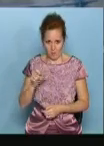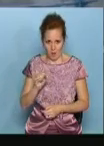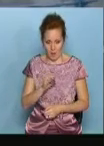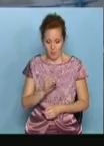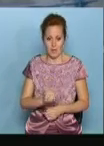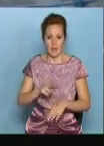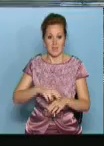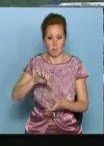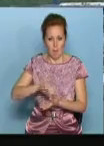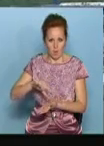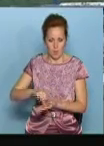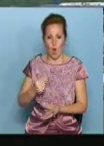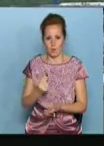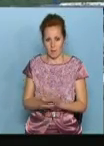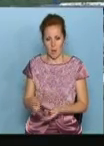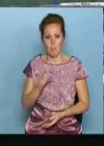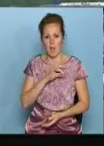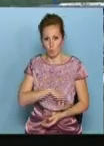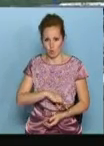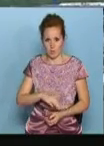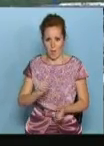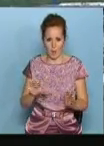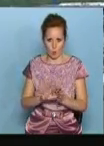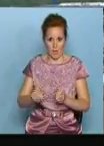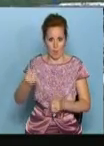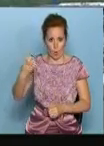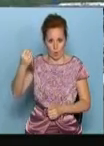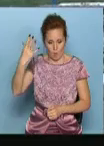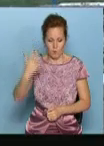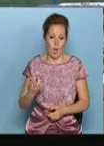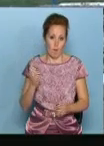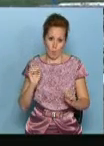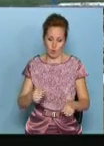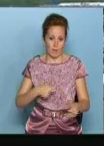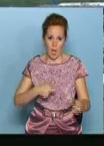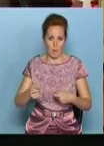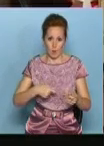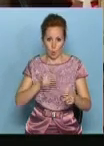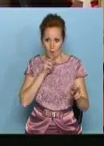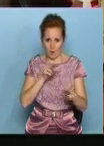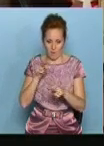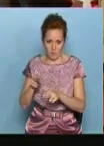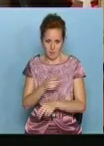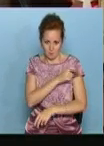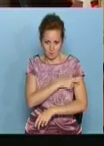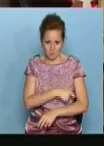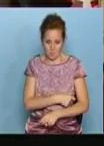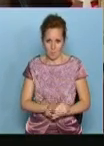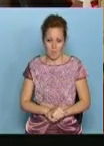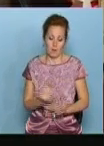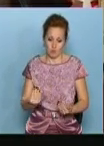Инспекторы оценили преимущества электронного регулировщика. Теперь им можно не патрулировать опасный перекресток. Стало намного